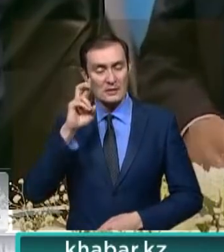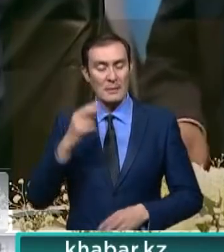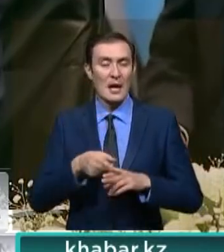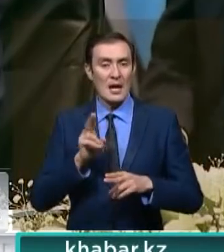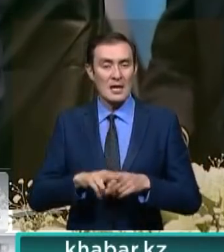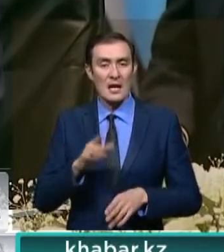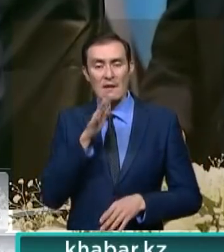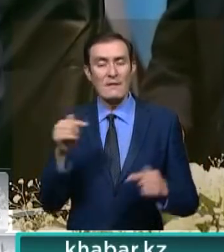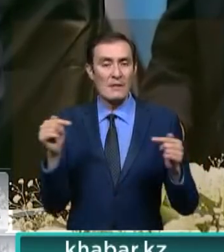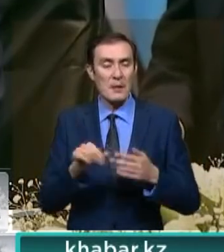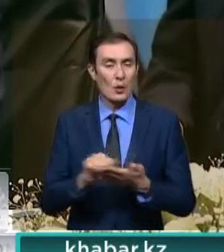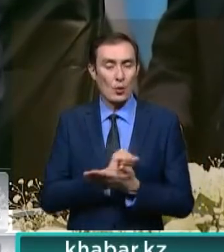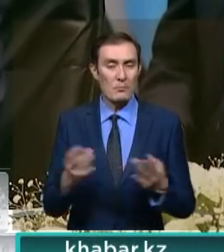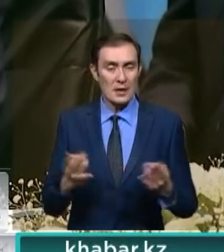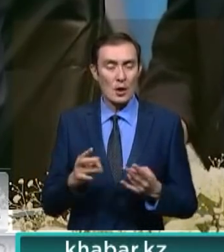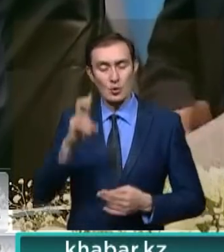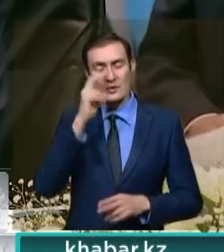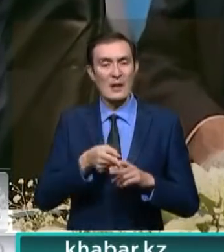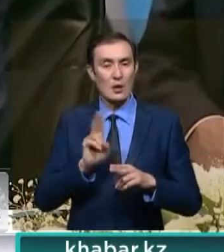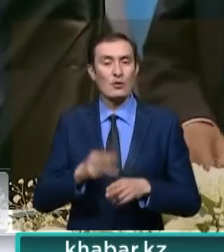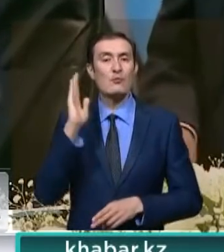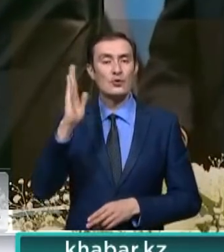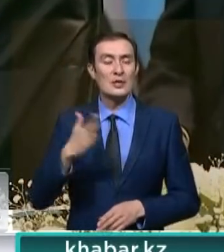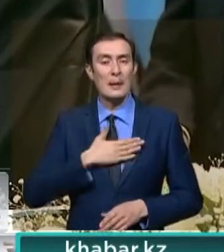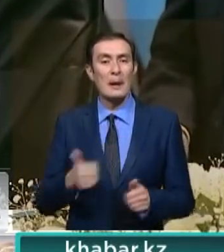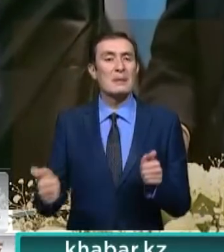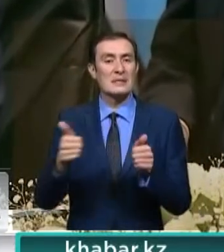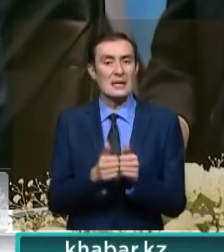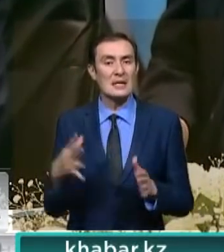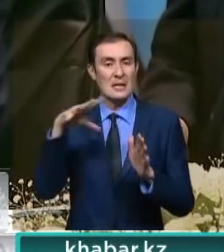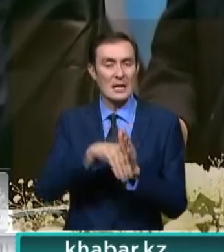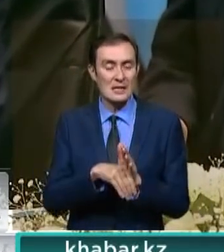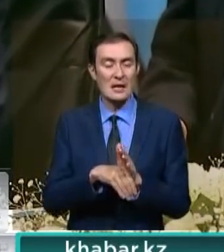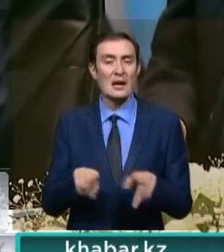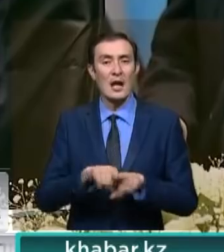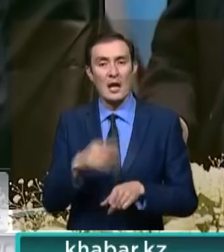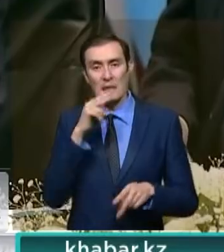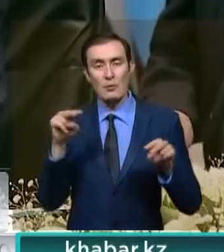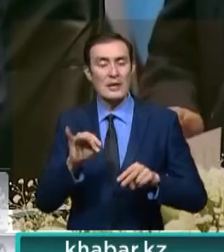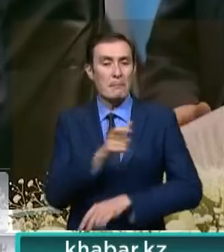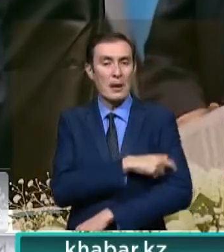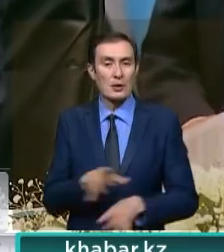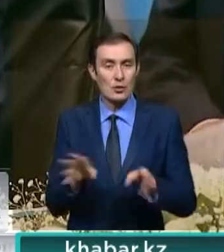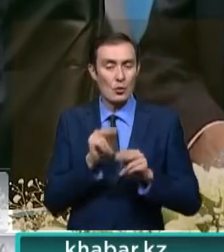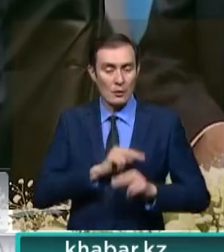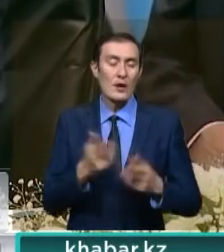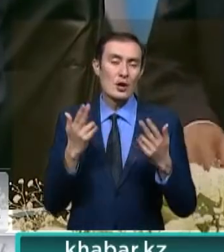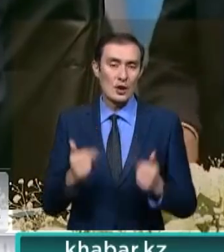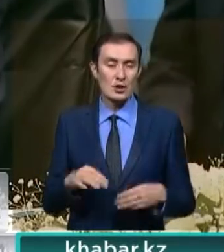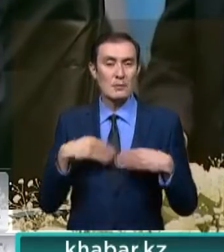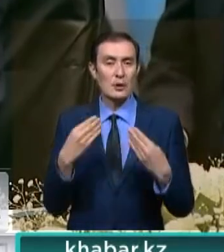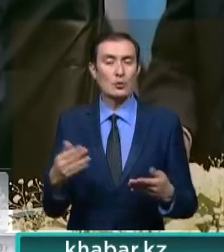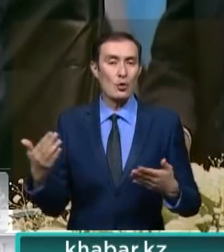это своевременным документом. Страны, которые в будущем к нам присоединятся в качестве наблюдателей и партнеров, безусловно,